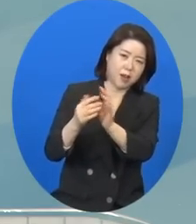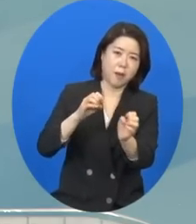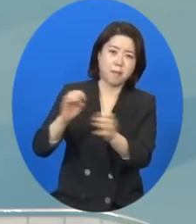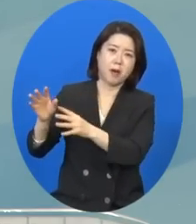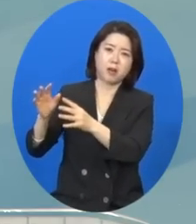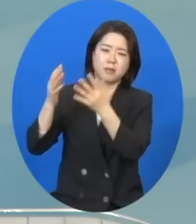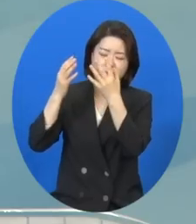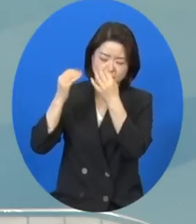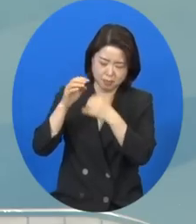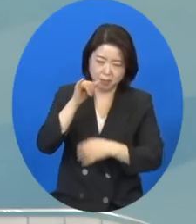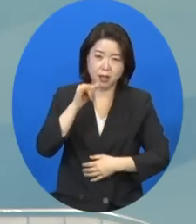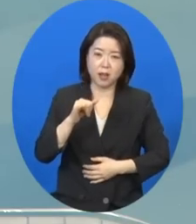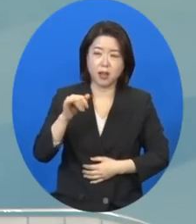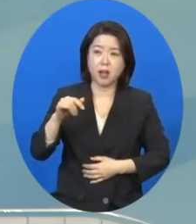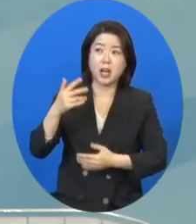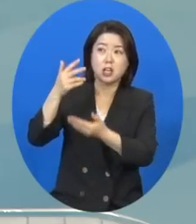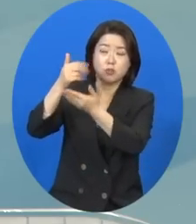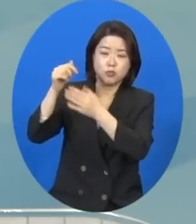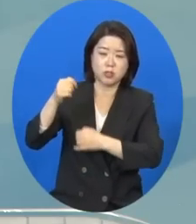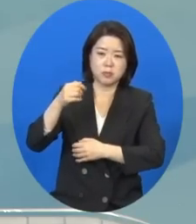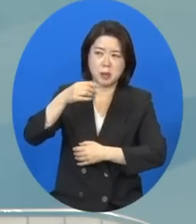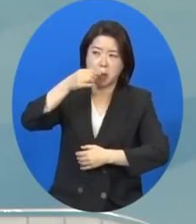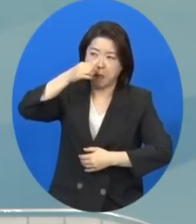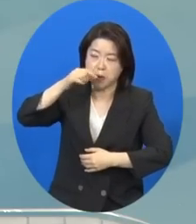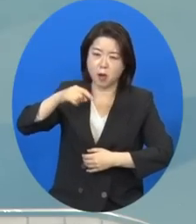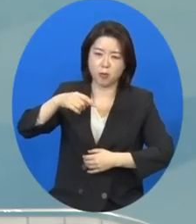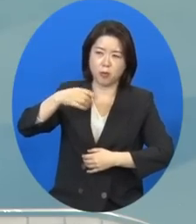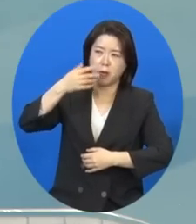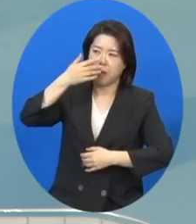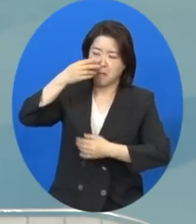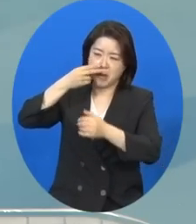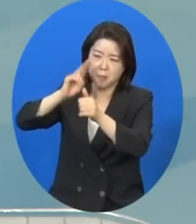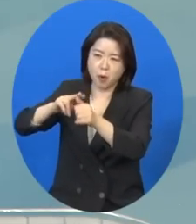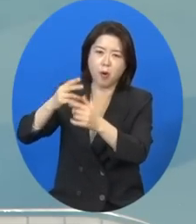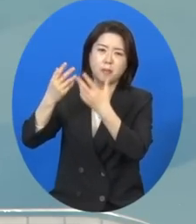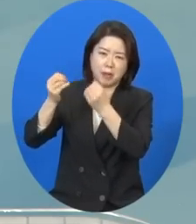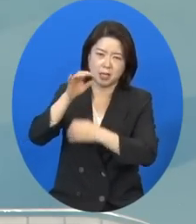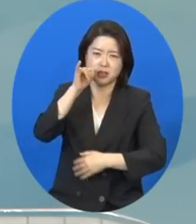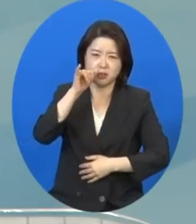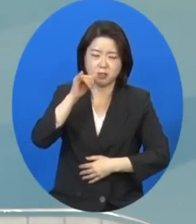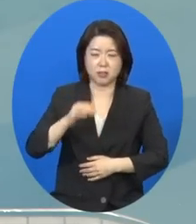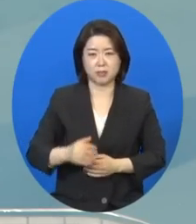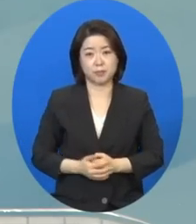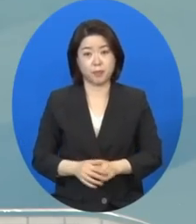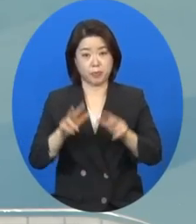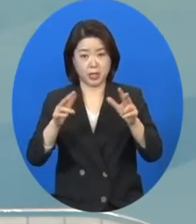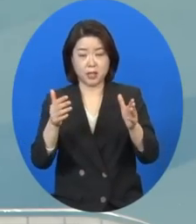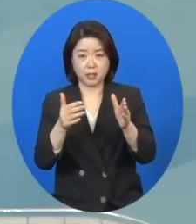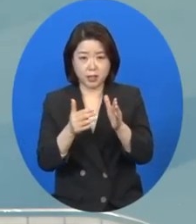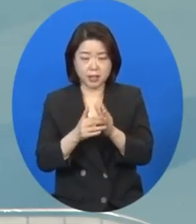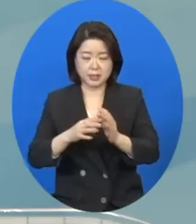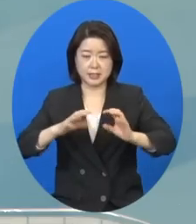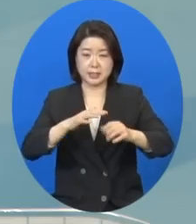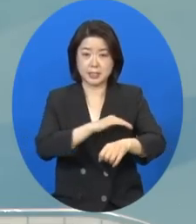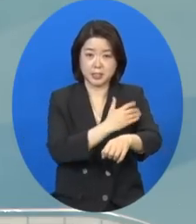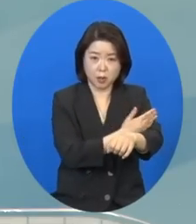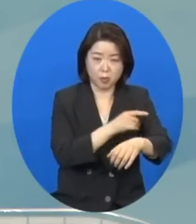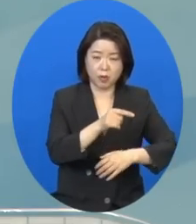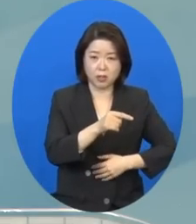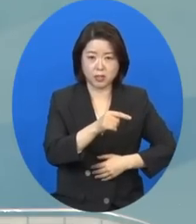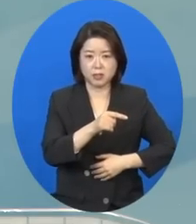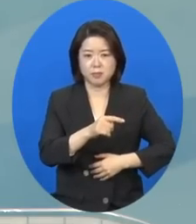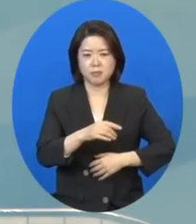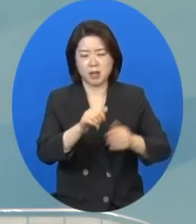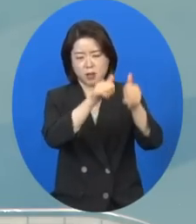버린 적이 많습니까 그분을 무시하고 모욕한 적이 많습니까 지금까지 세상 권력과 재물과